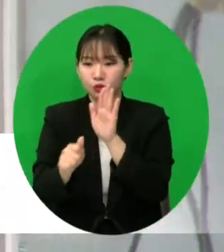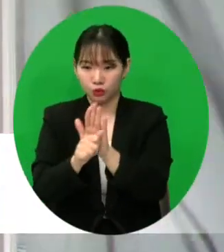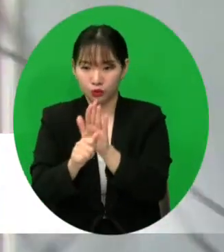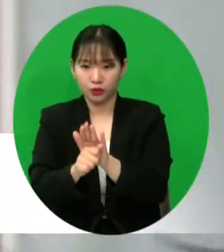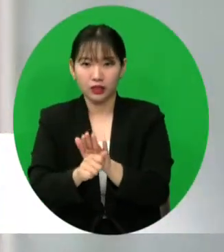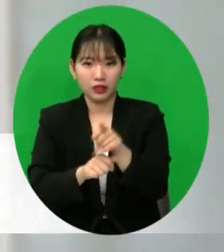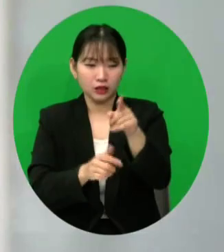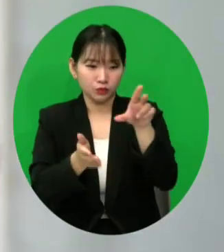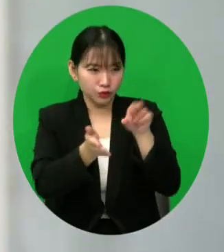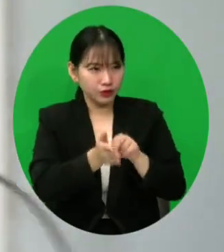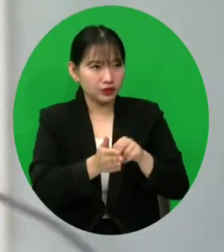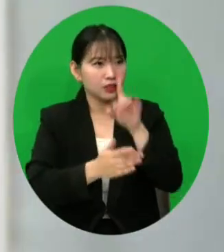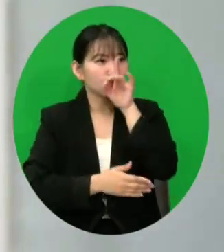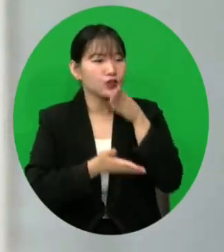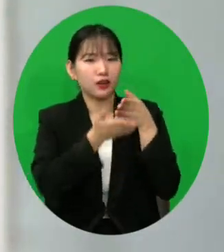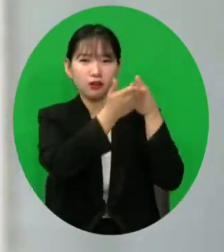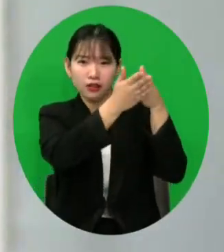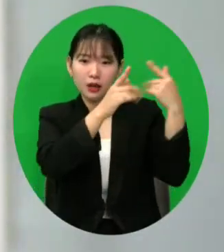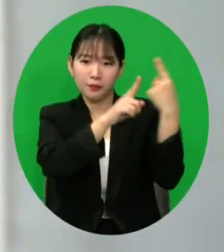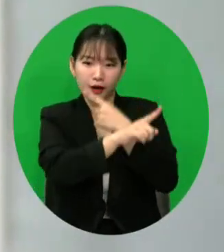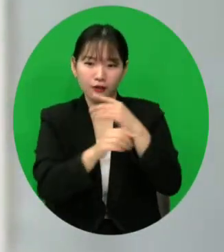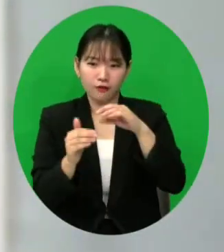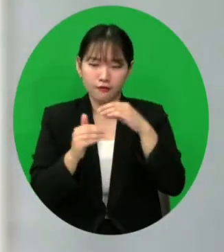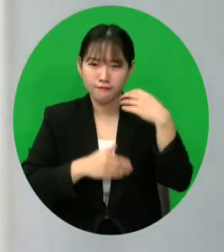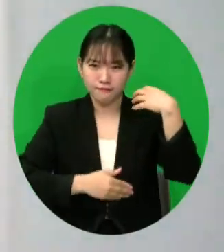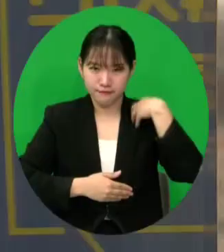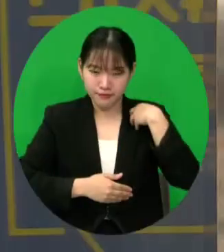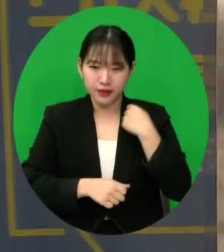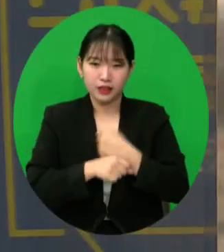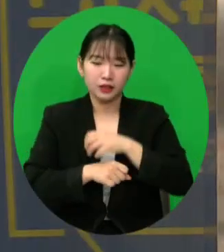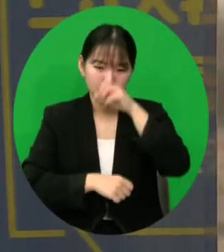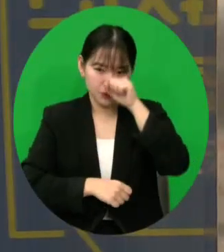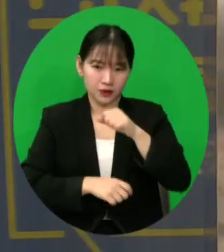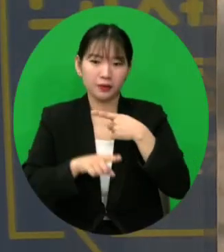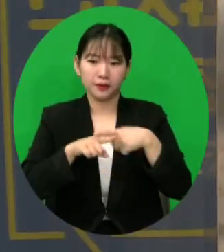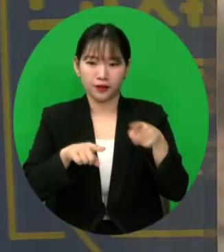문제점을 중앙에 건의해 개선을 이끌어낸 점을 높게 평가받았습니다.